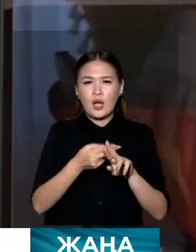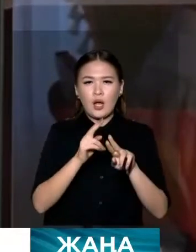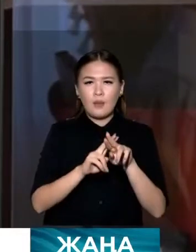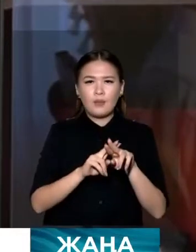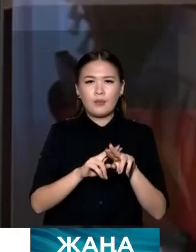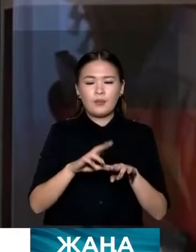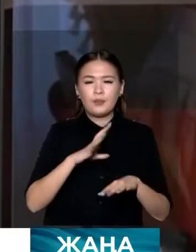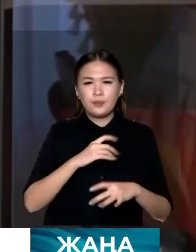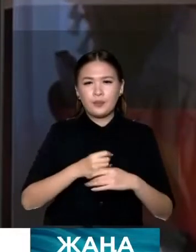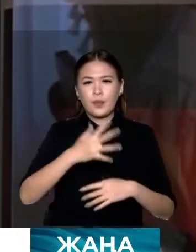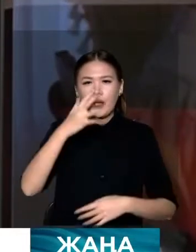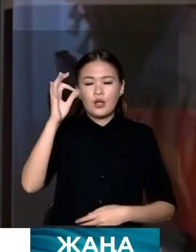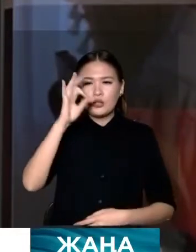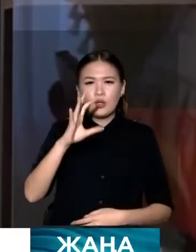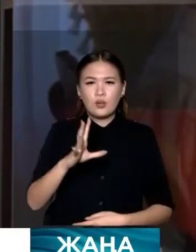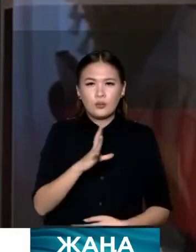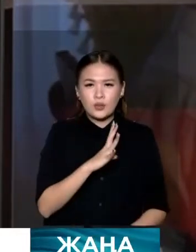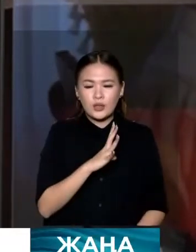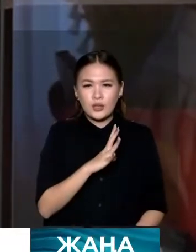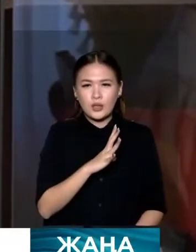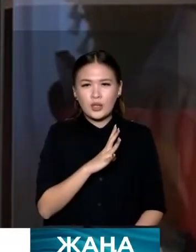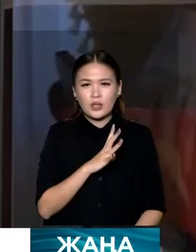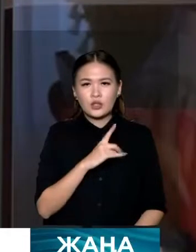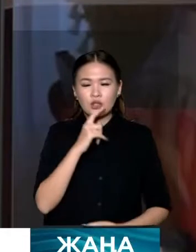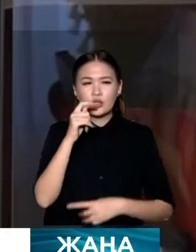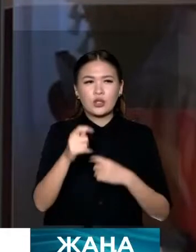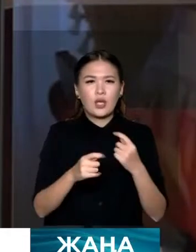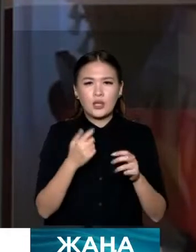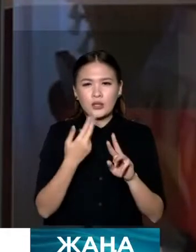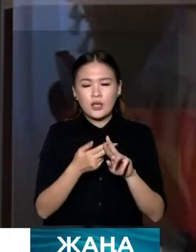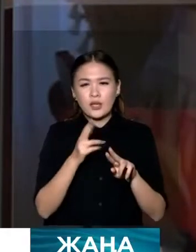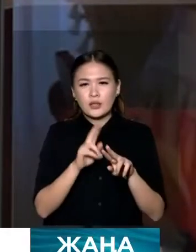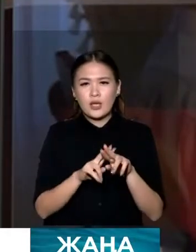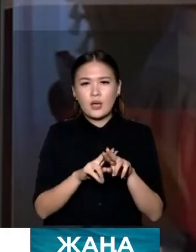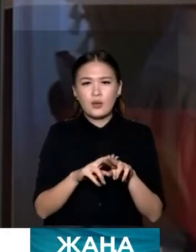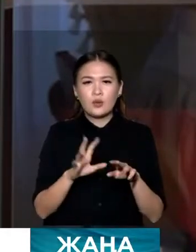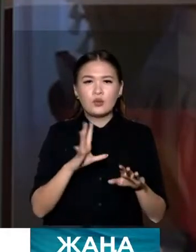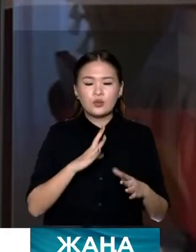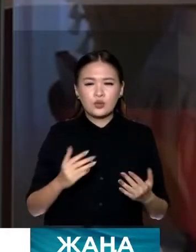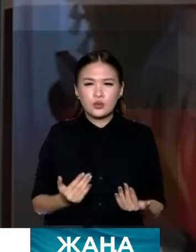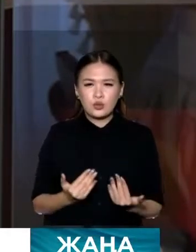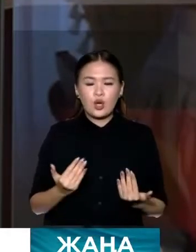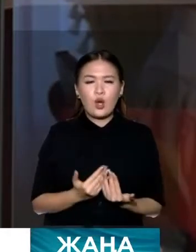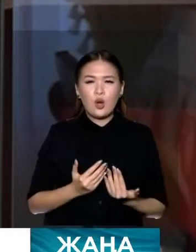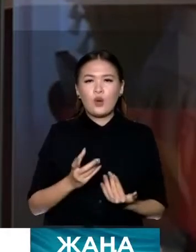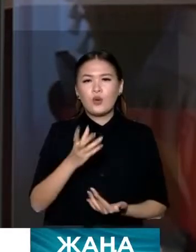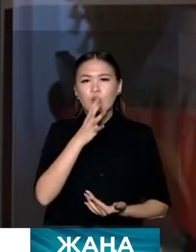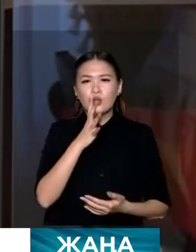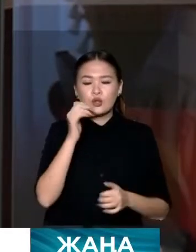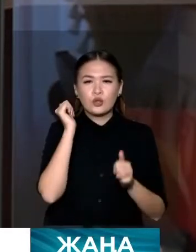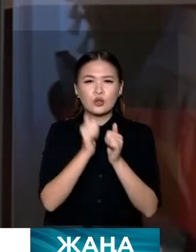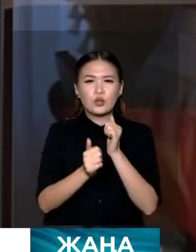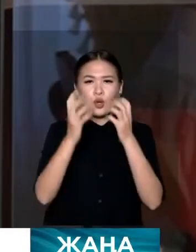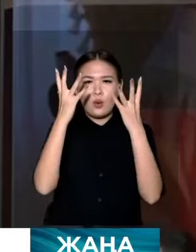залы, одан кейінгі мынау шағындау бір бөлменің ішіне шерағаңның өмірі сүргенгі уақыттағы күнделікті